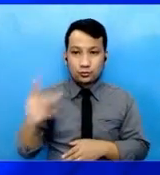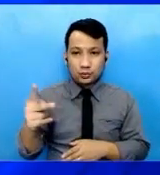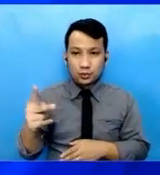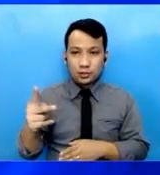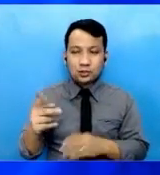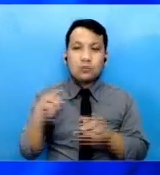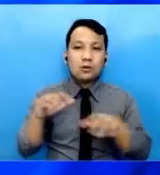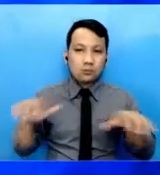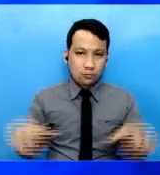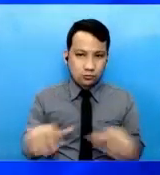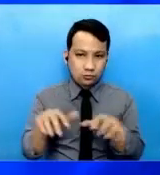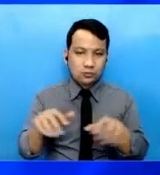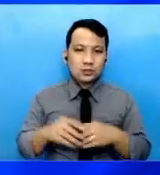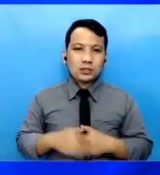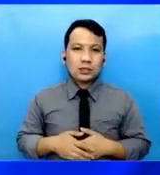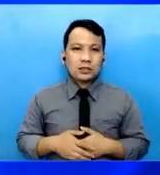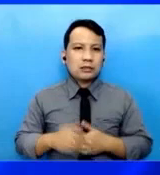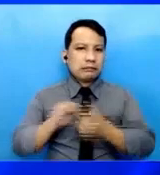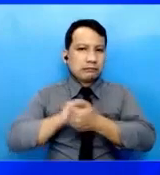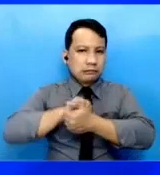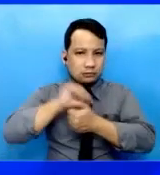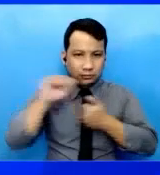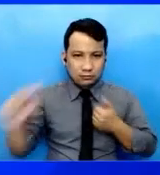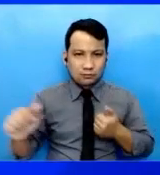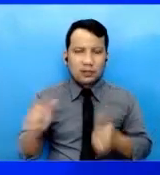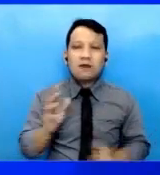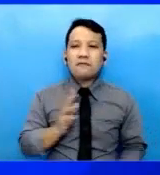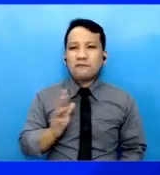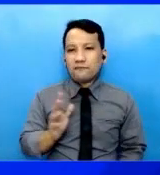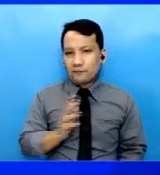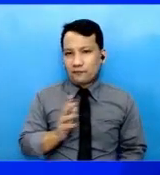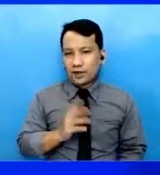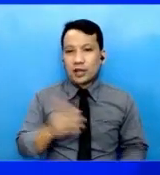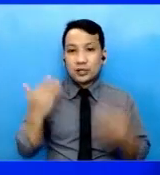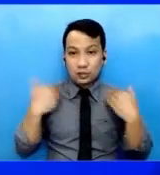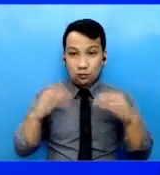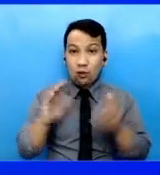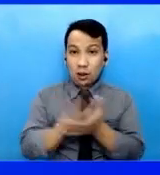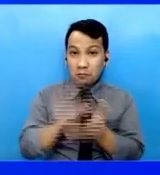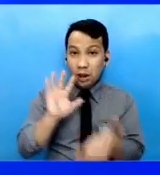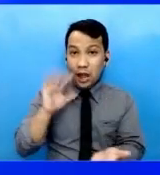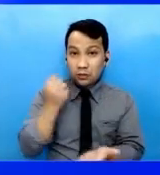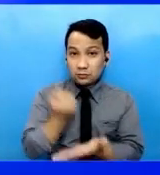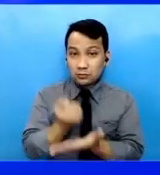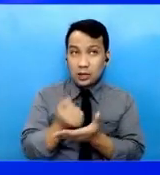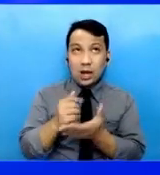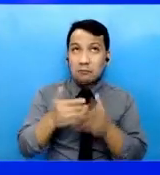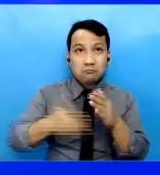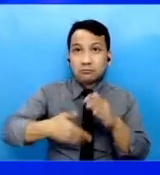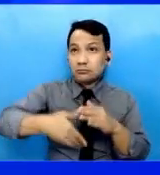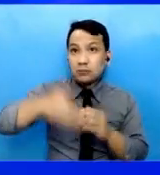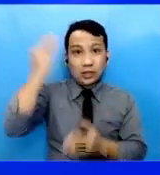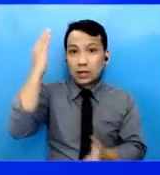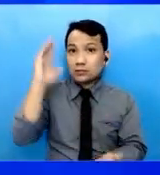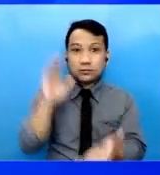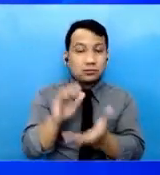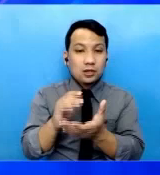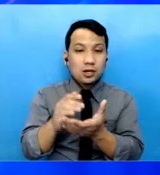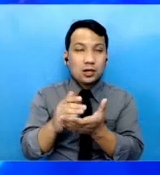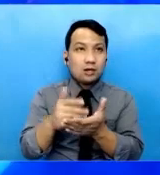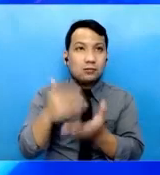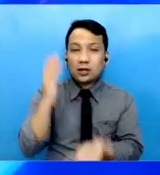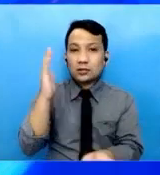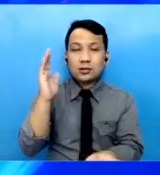magtrabaho. Malayo man, sulit naman ang pagod dahil malaki ang pasahod. It ranges from 1.7 to